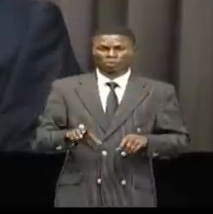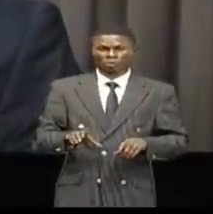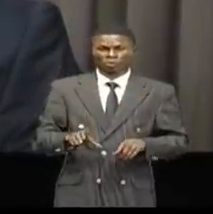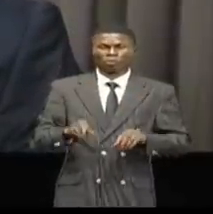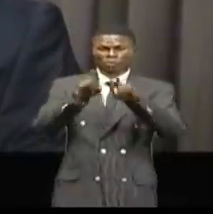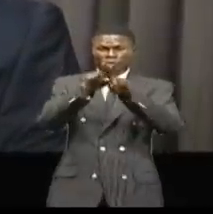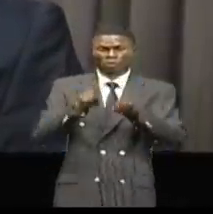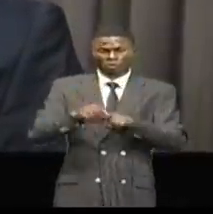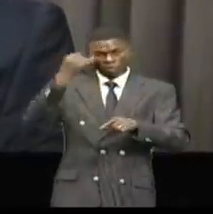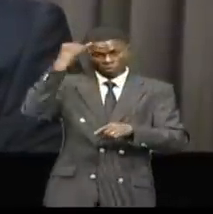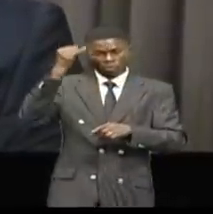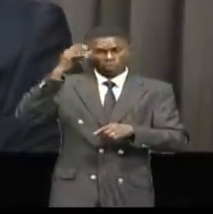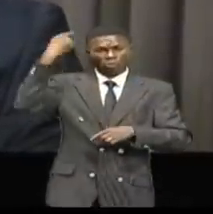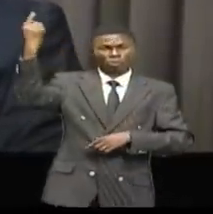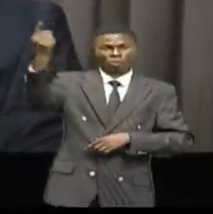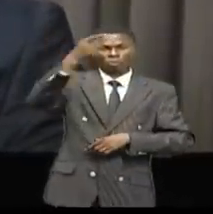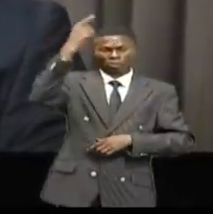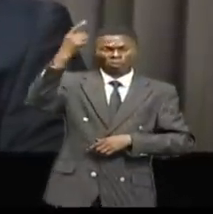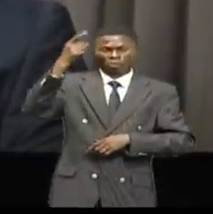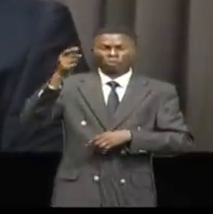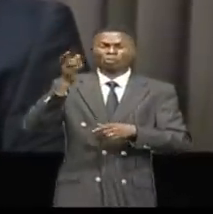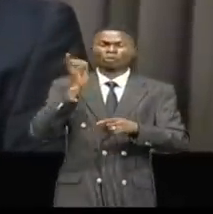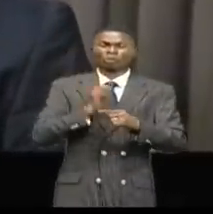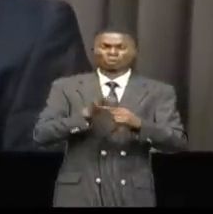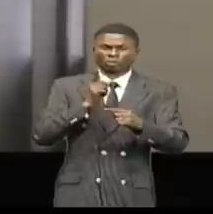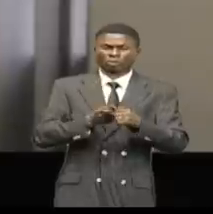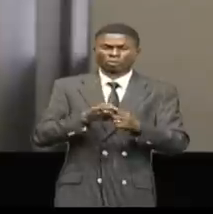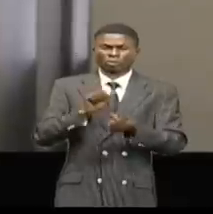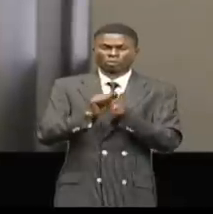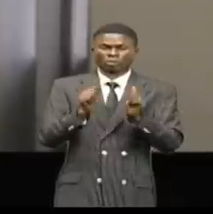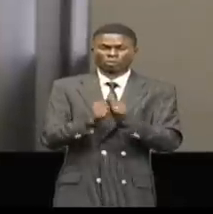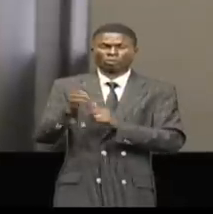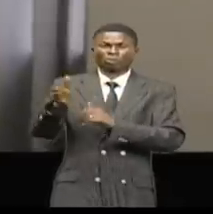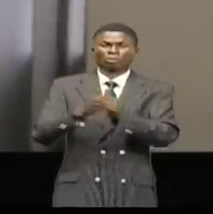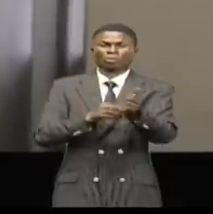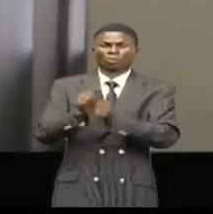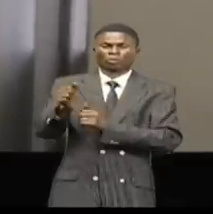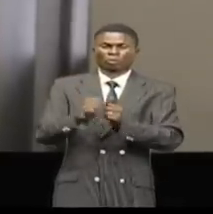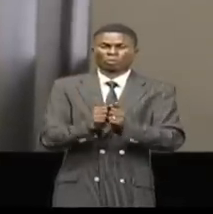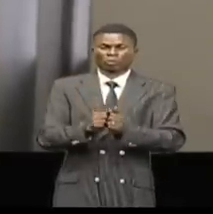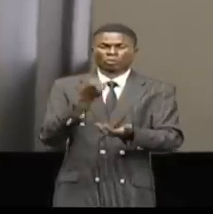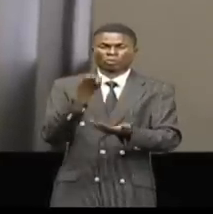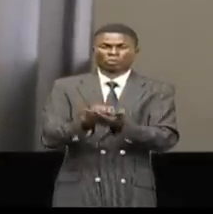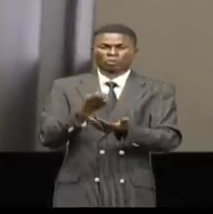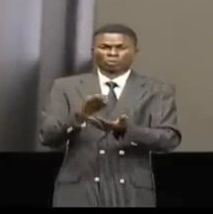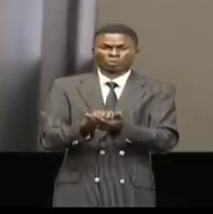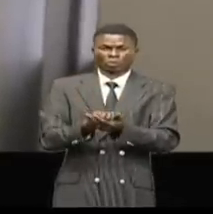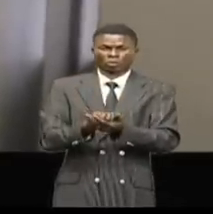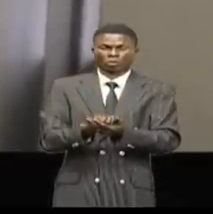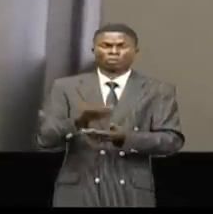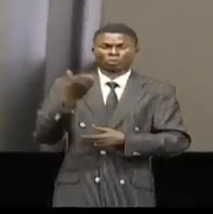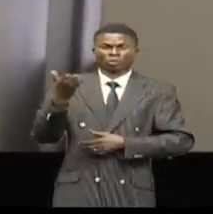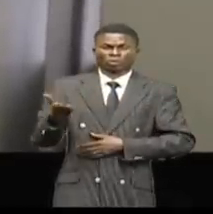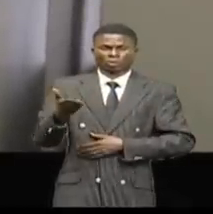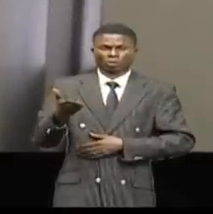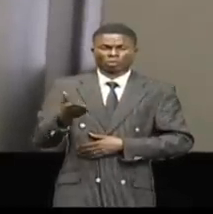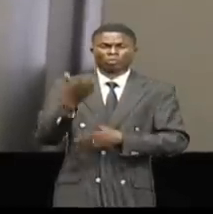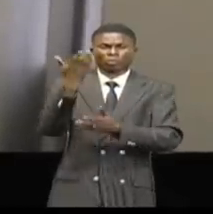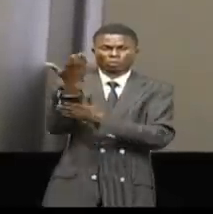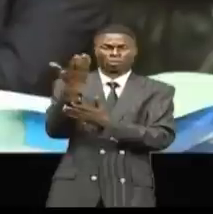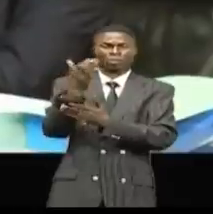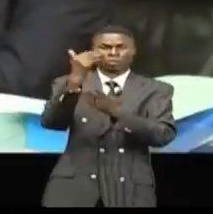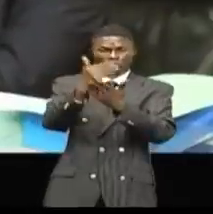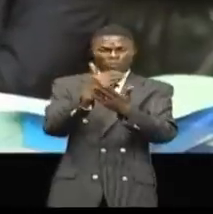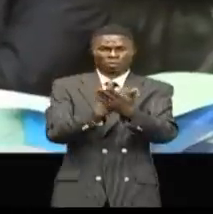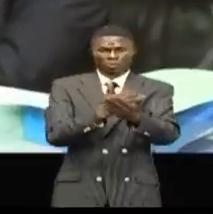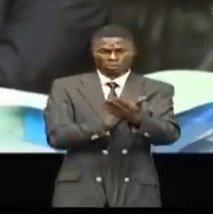dans un contexte mondial incertain à cause de la fragilité de notre économie à de tels chocs. Des recommandations ont